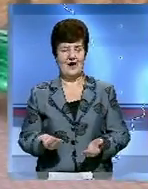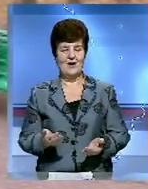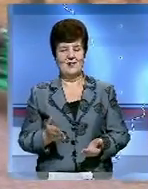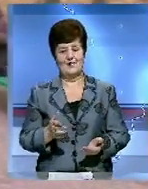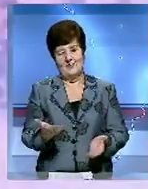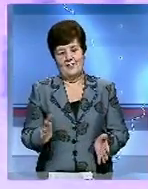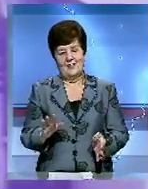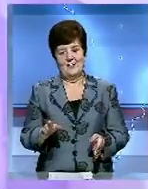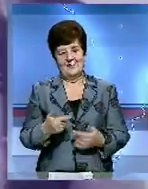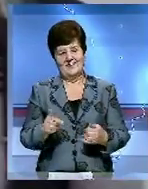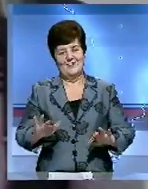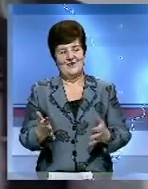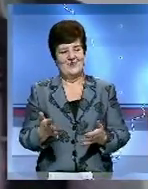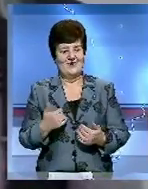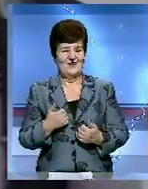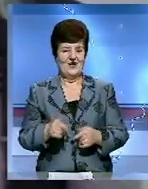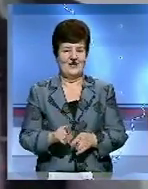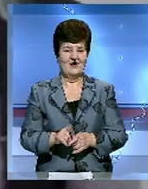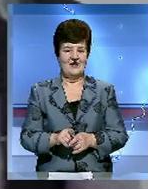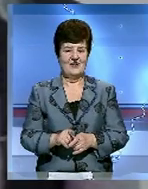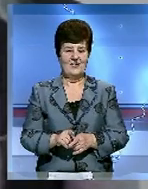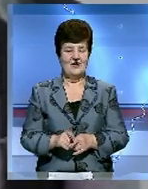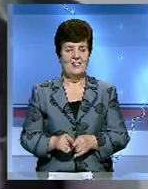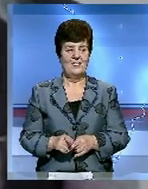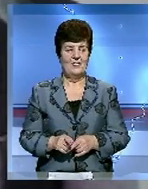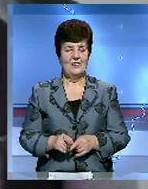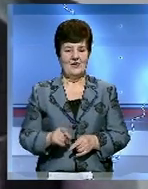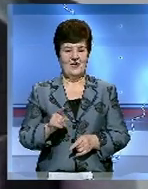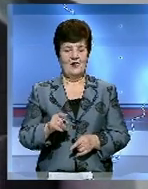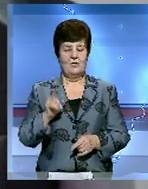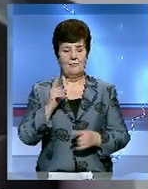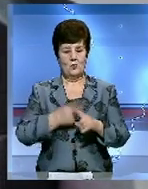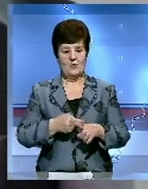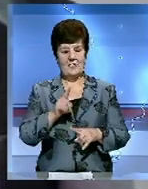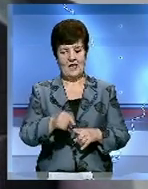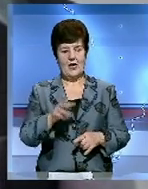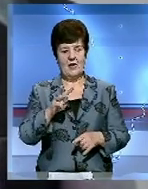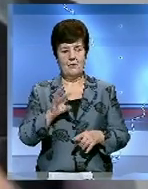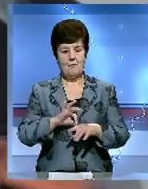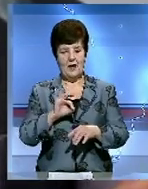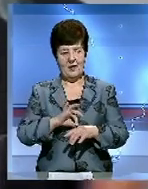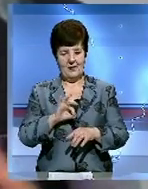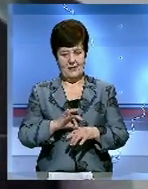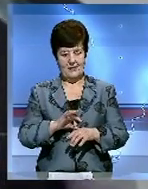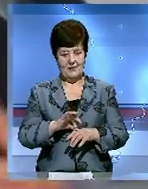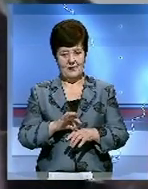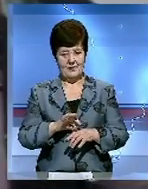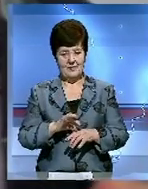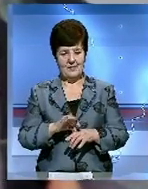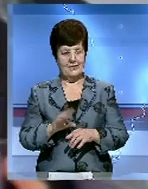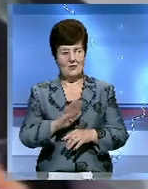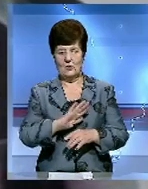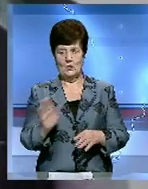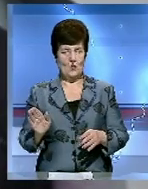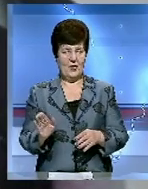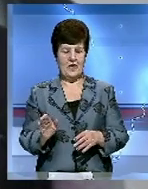не отправлю. Simpla maladie, HIV nu este periculoasă pentru cei din